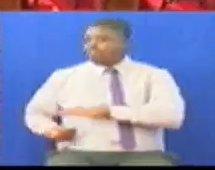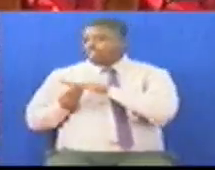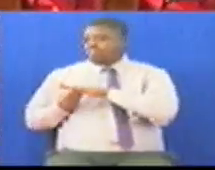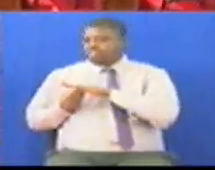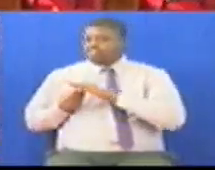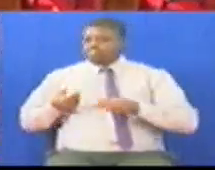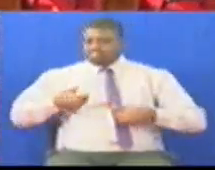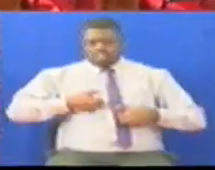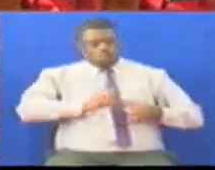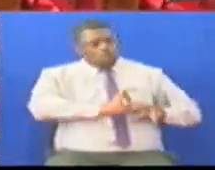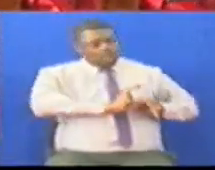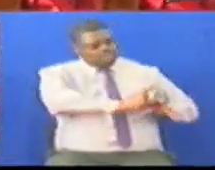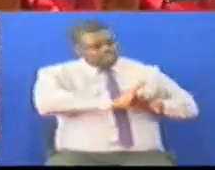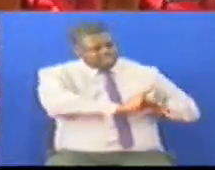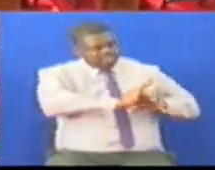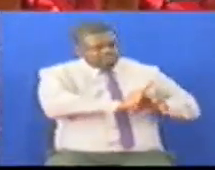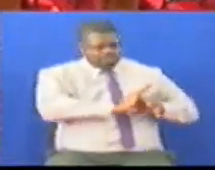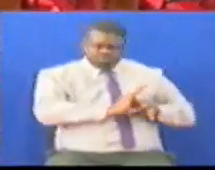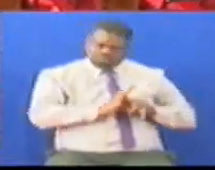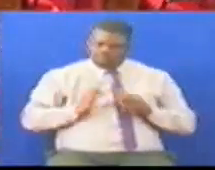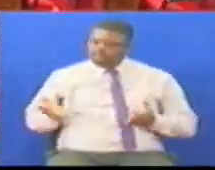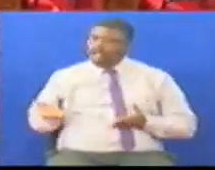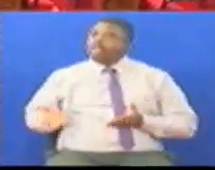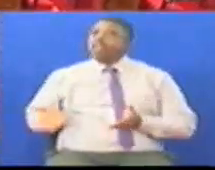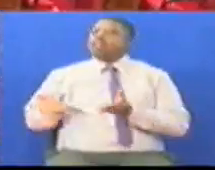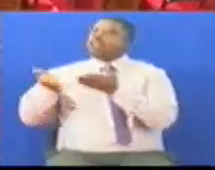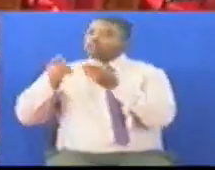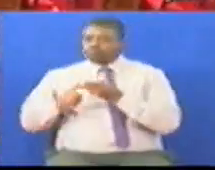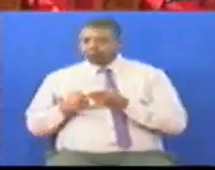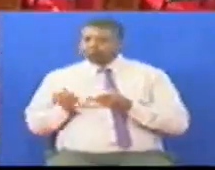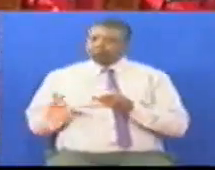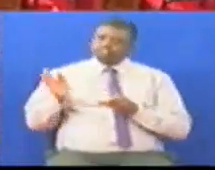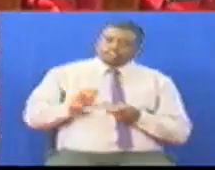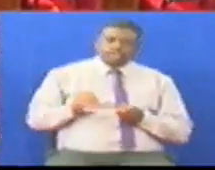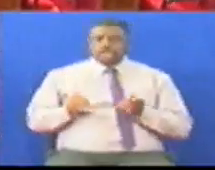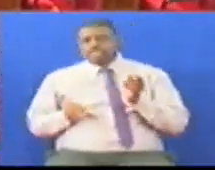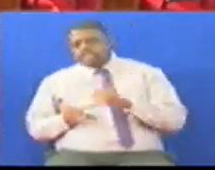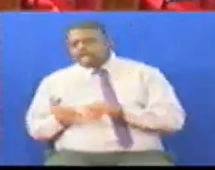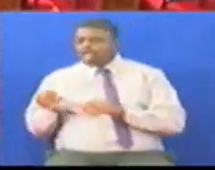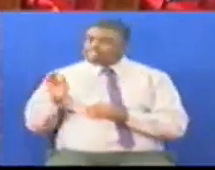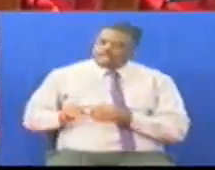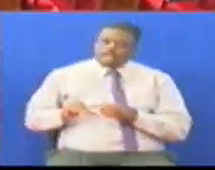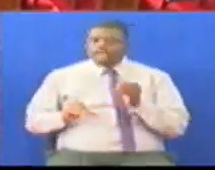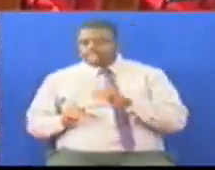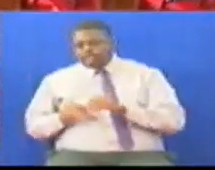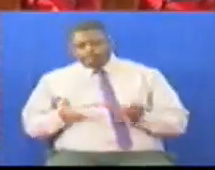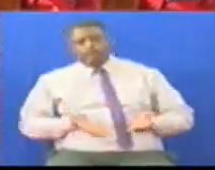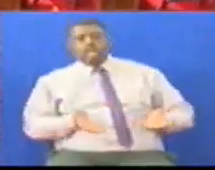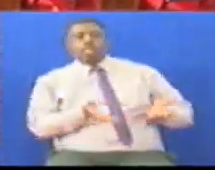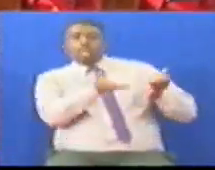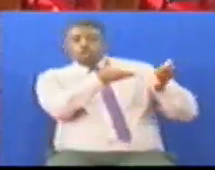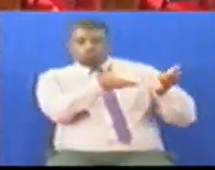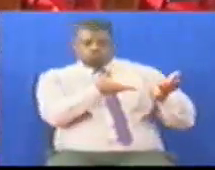na washirika wa maendeleo ambao wamechangia jitihada zetu za kuleta maendeleo